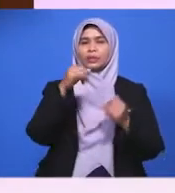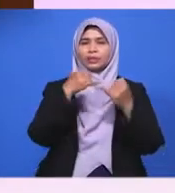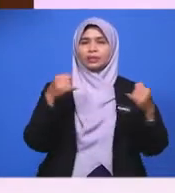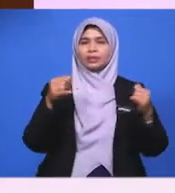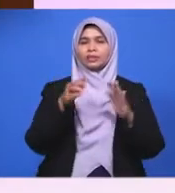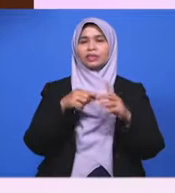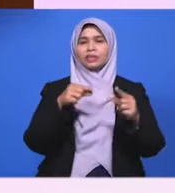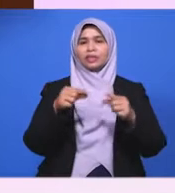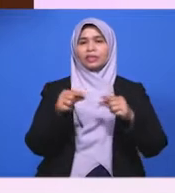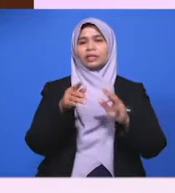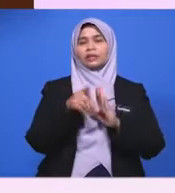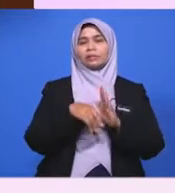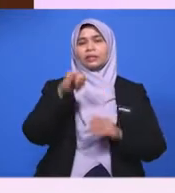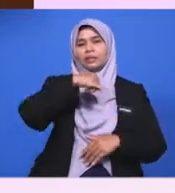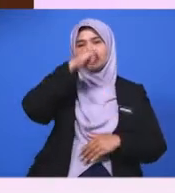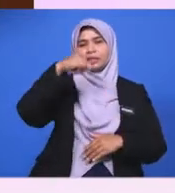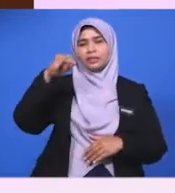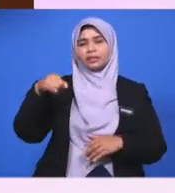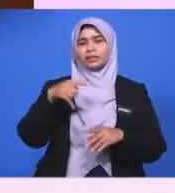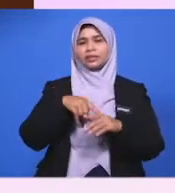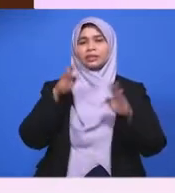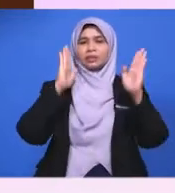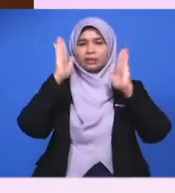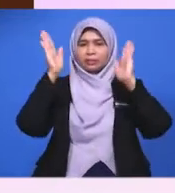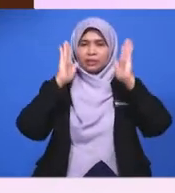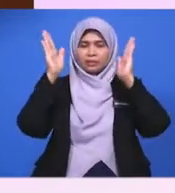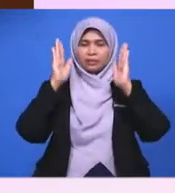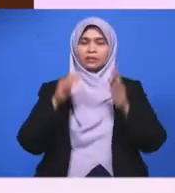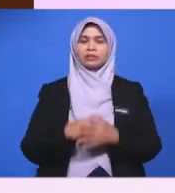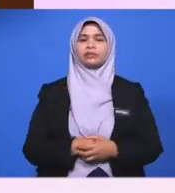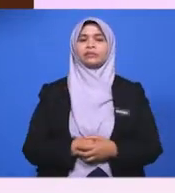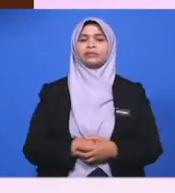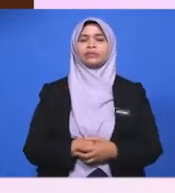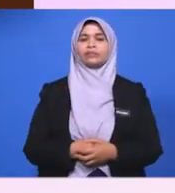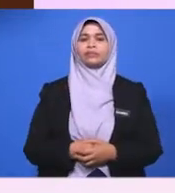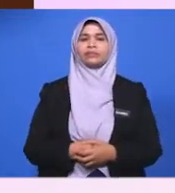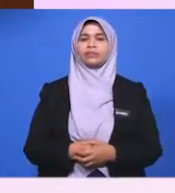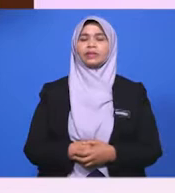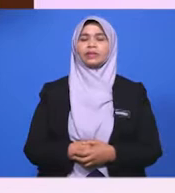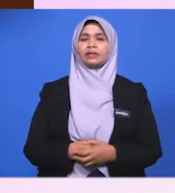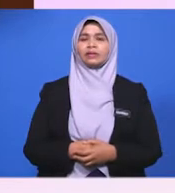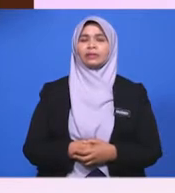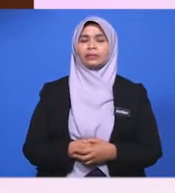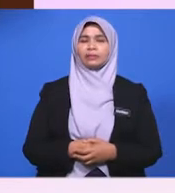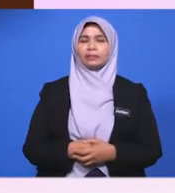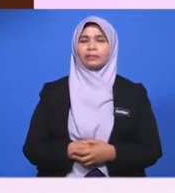jenis kegiatan perindustrian di Malaysia. Cikgu berikan masa